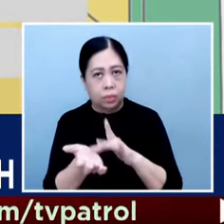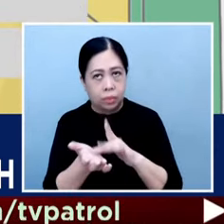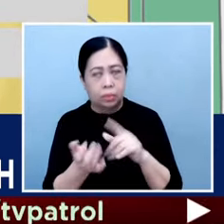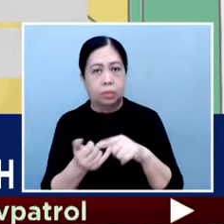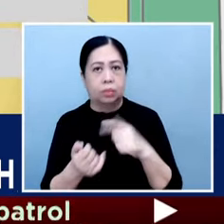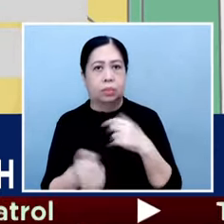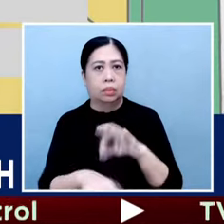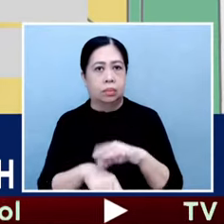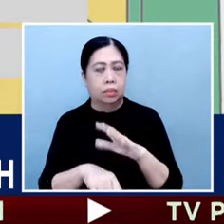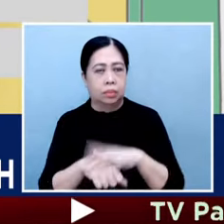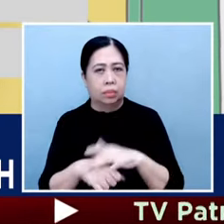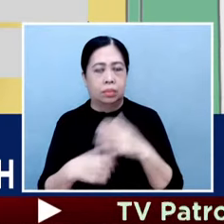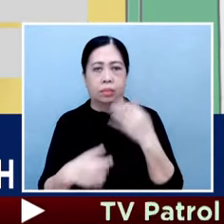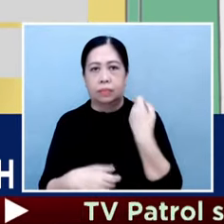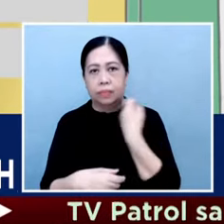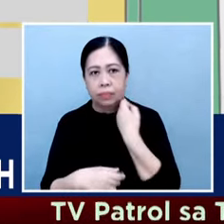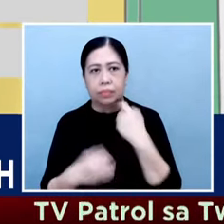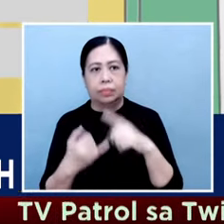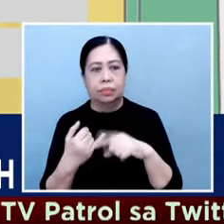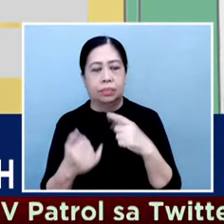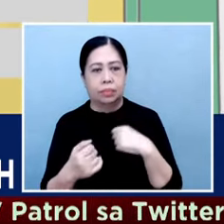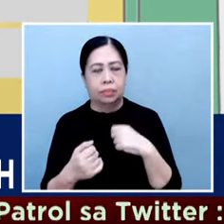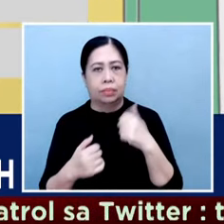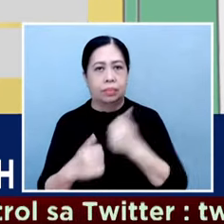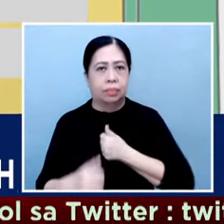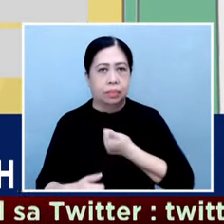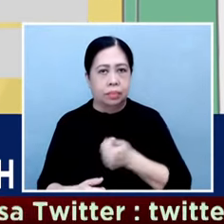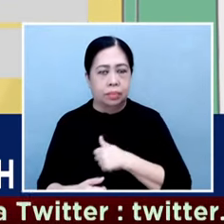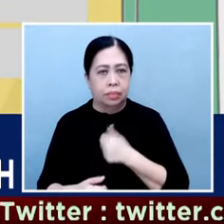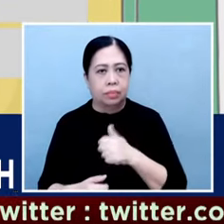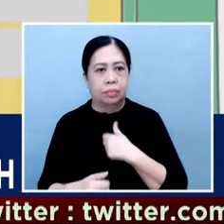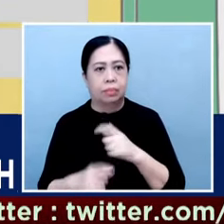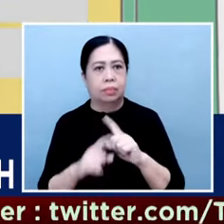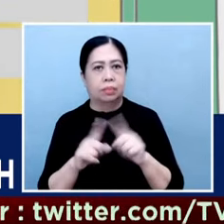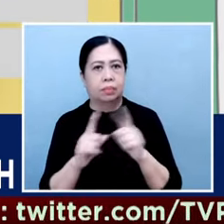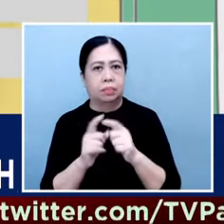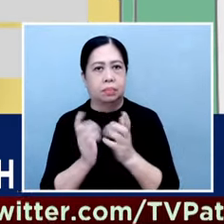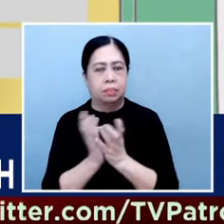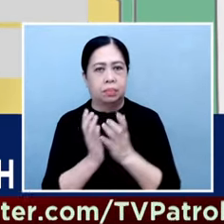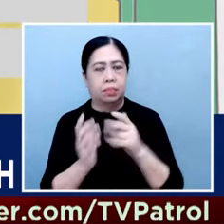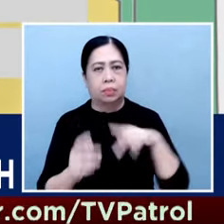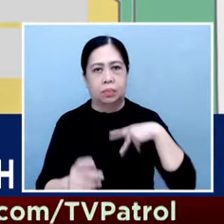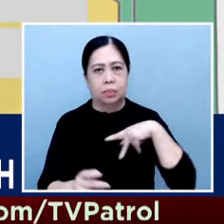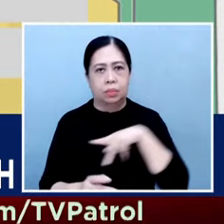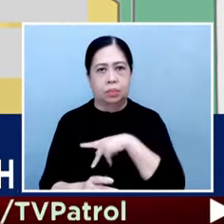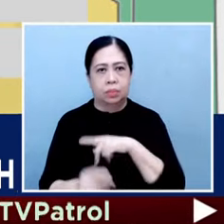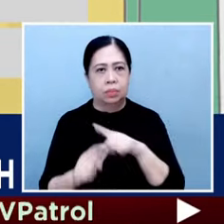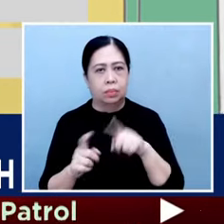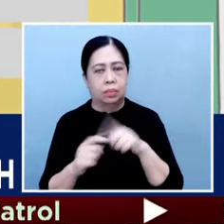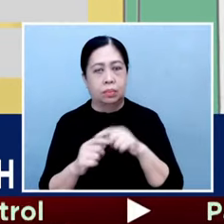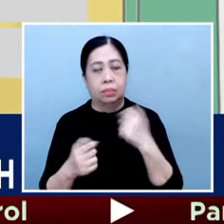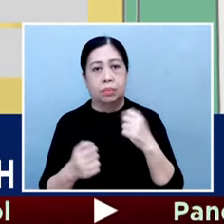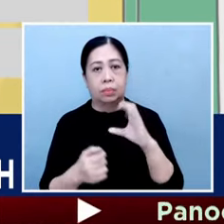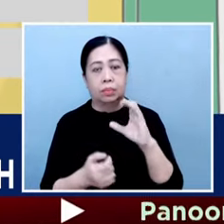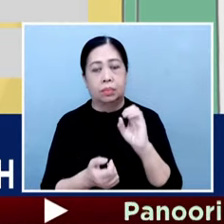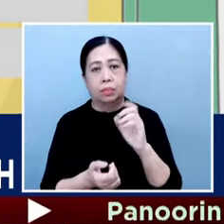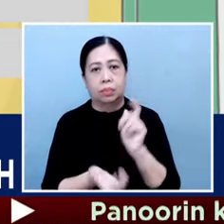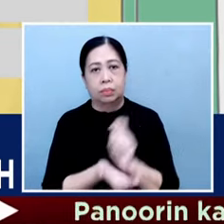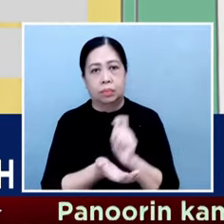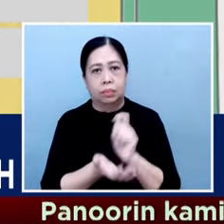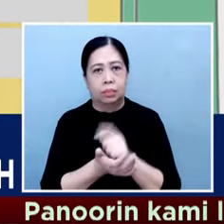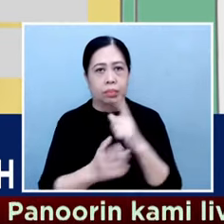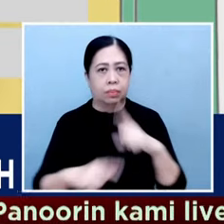dengue hemorrhagic fever, bronchial asthma, community-acquired pneumonia, pati mga nagpapakimotherapy dahil sa